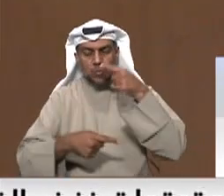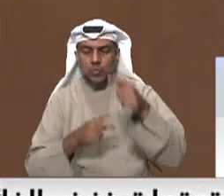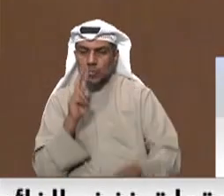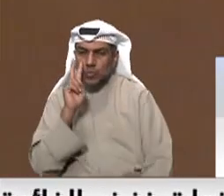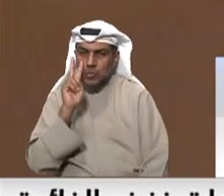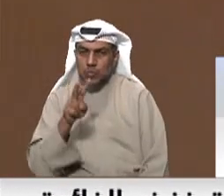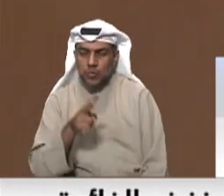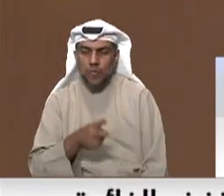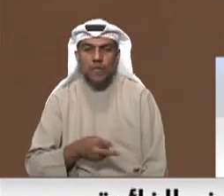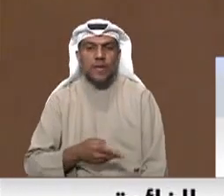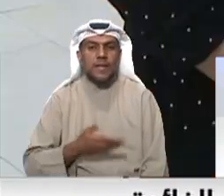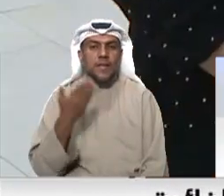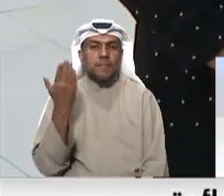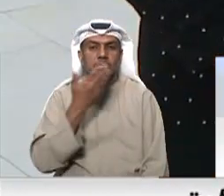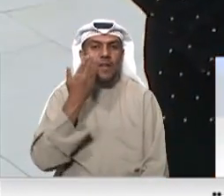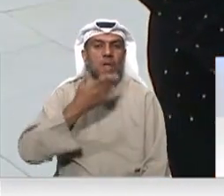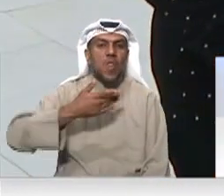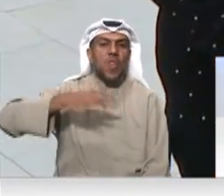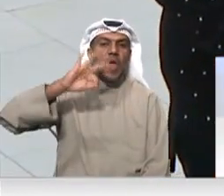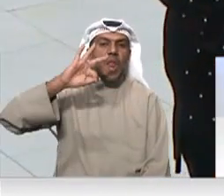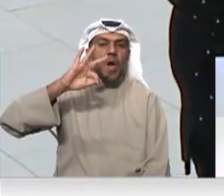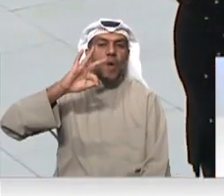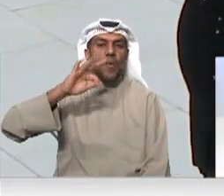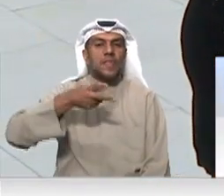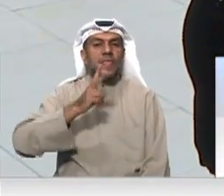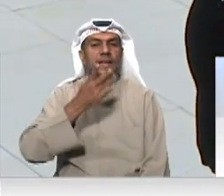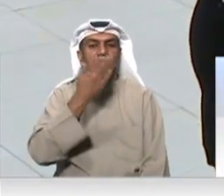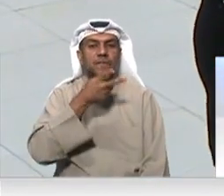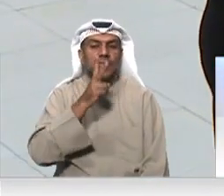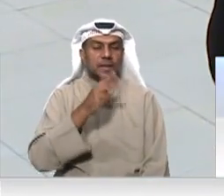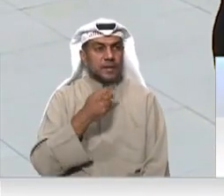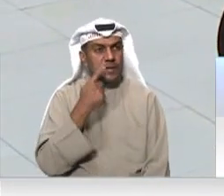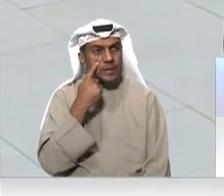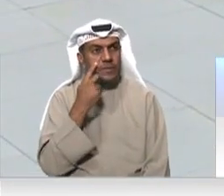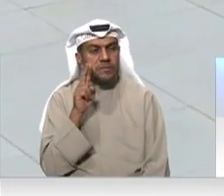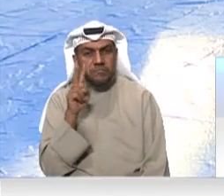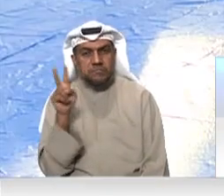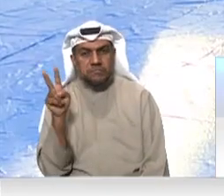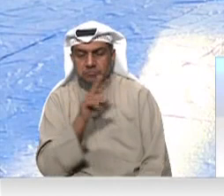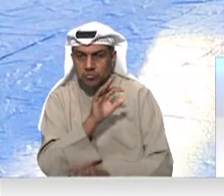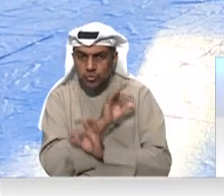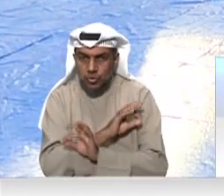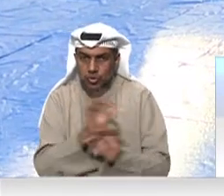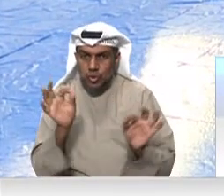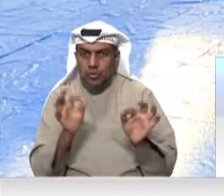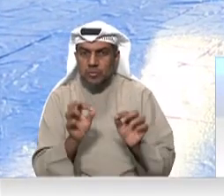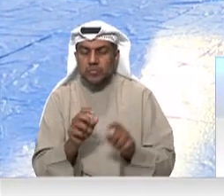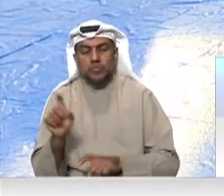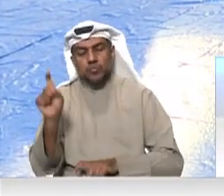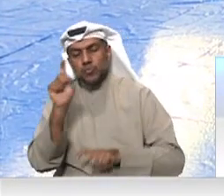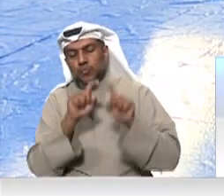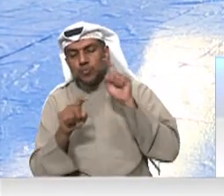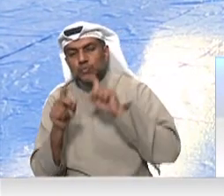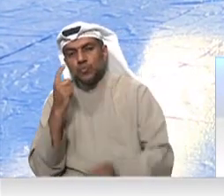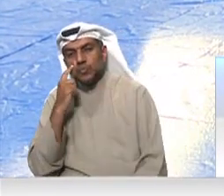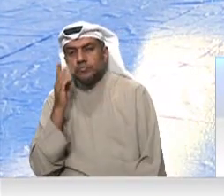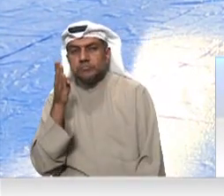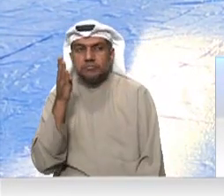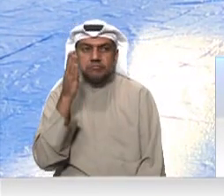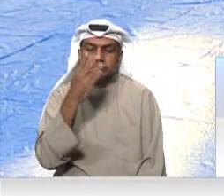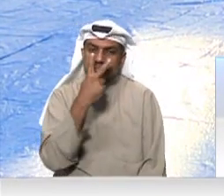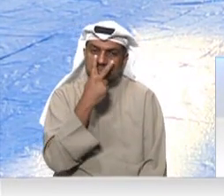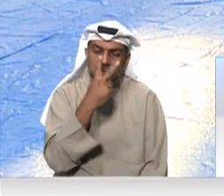الثانويه العامه وذلك للتاكيد دائما والتاكد من توفير كافه المتطلبات والاحتياجات للطلبه